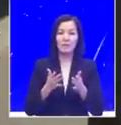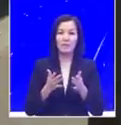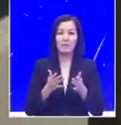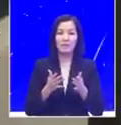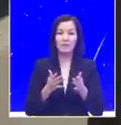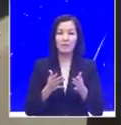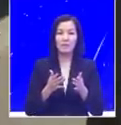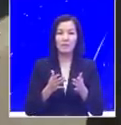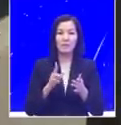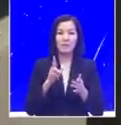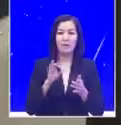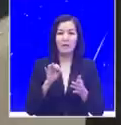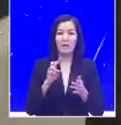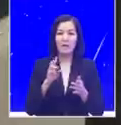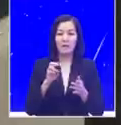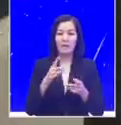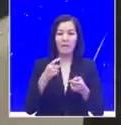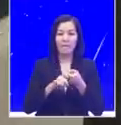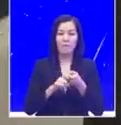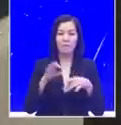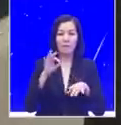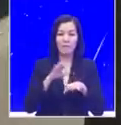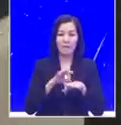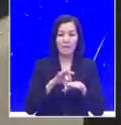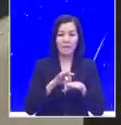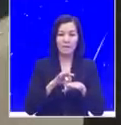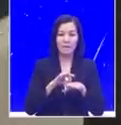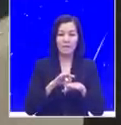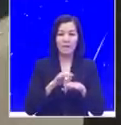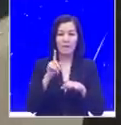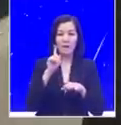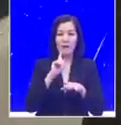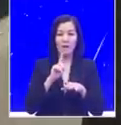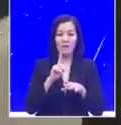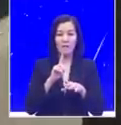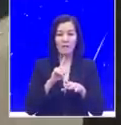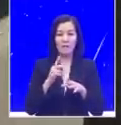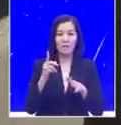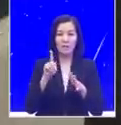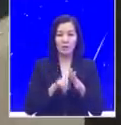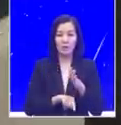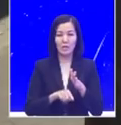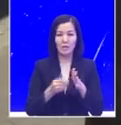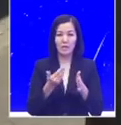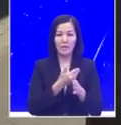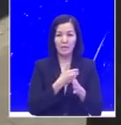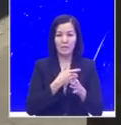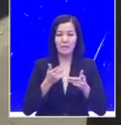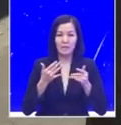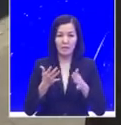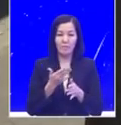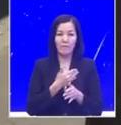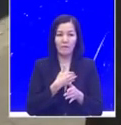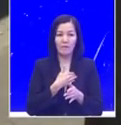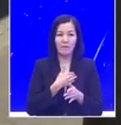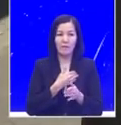мына коронавируске байланысты арендана жеңілдік берсеңіздер деп талап қойған.